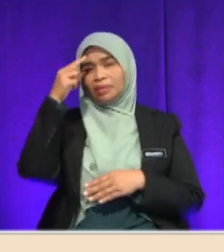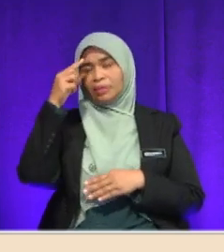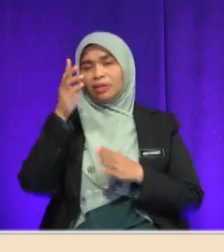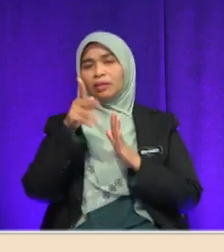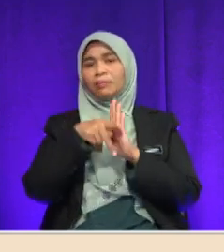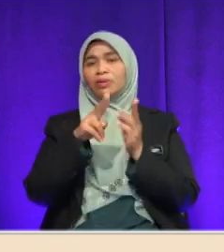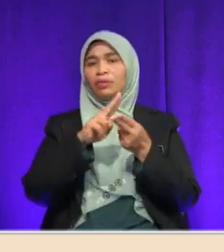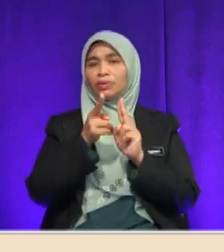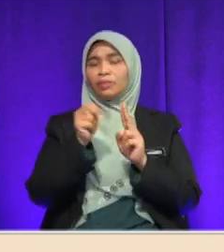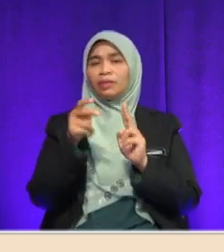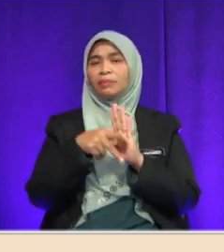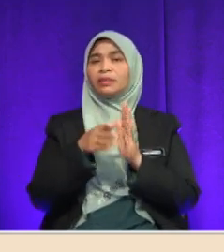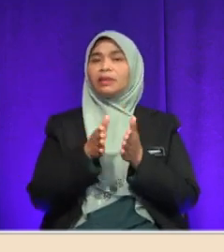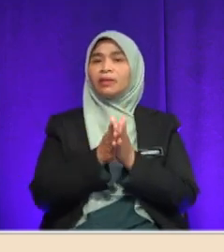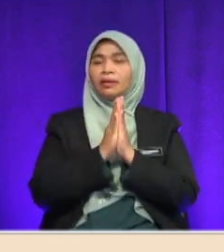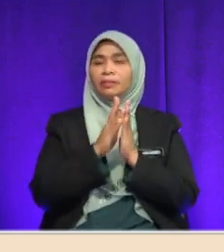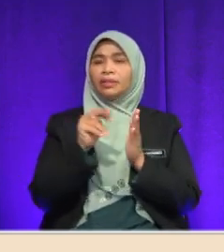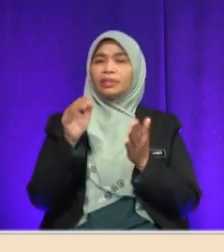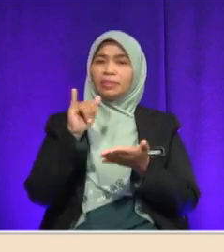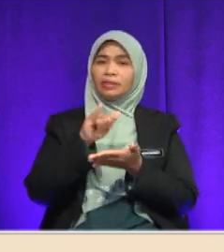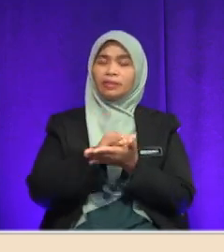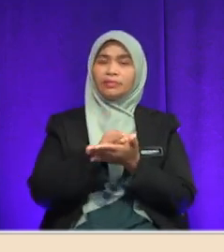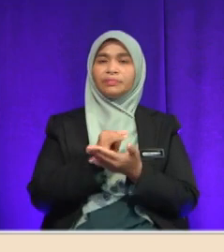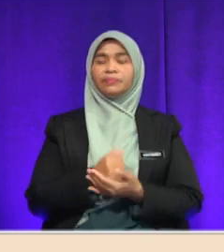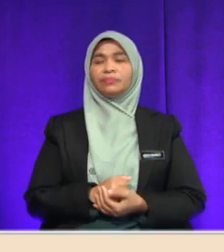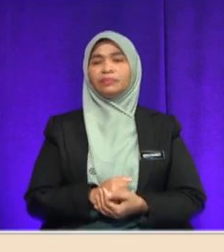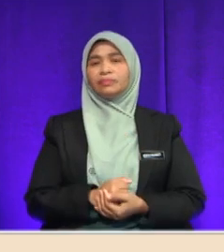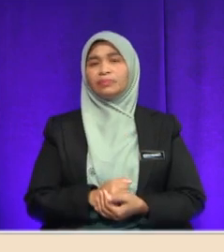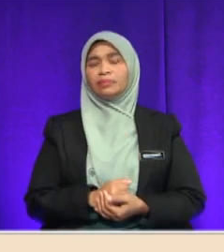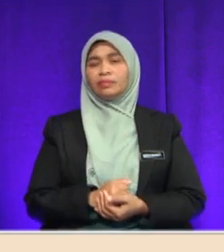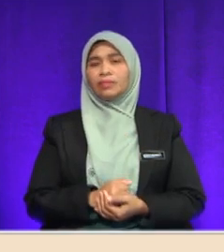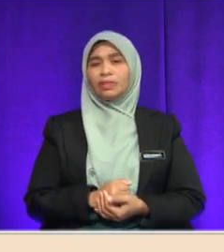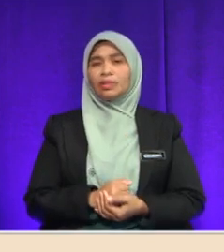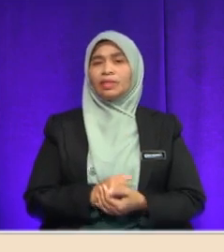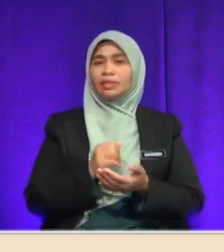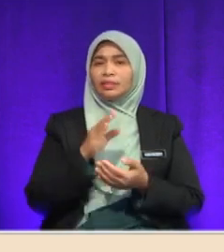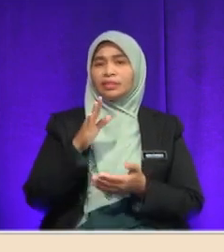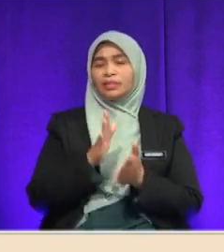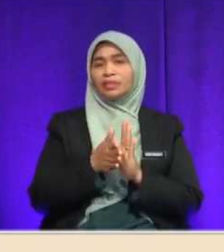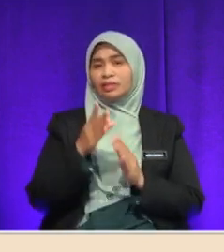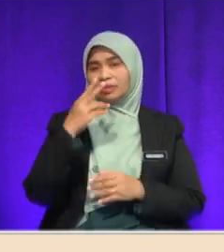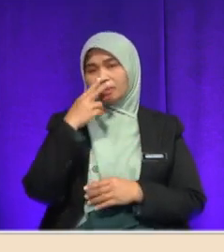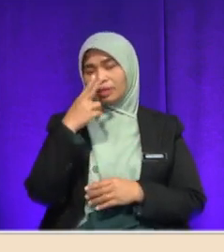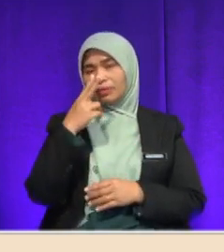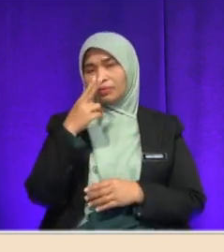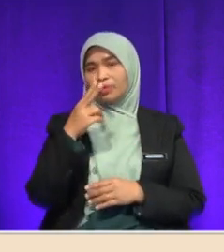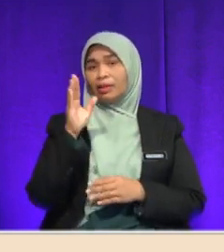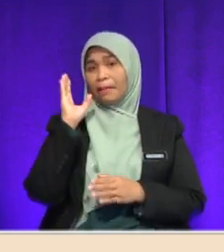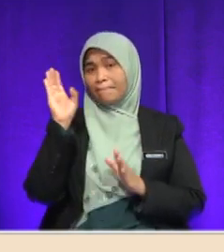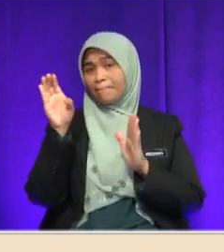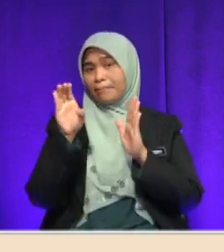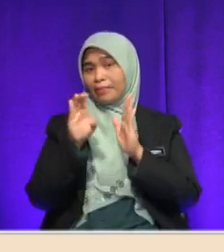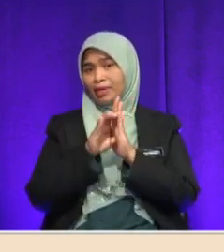perubahan permintaan tersebut. Kenapa berlaku pergerakan? Kalau permintaan di kosong ke di satu ke kiri.